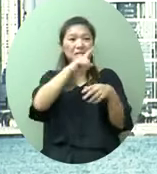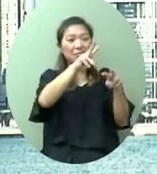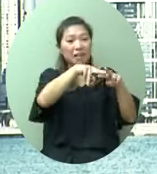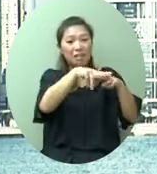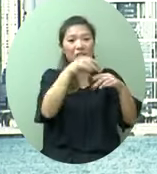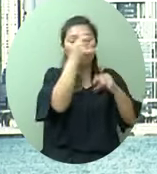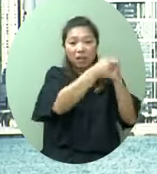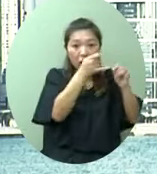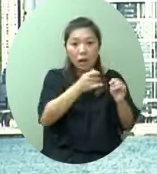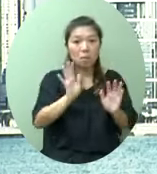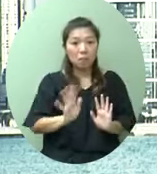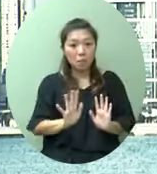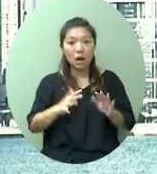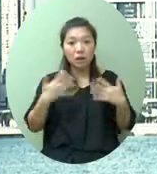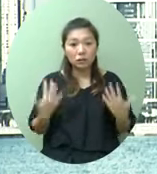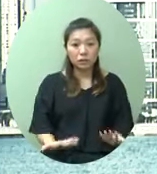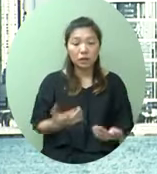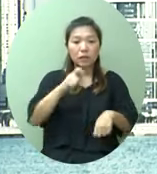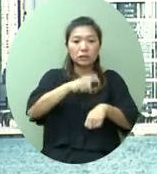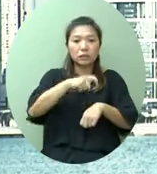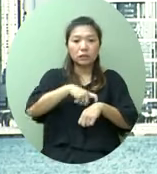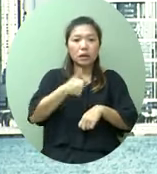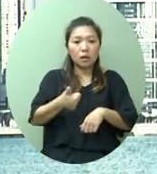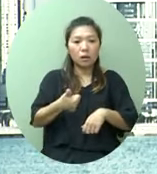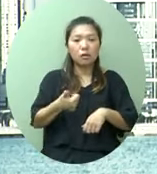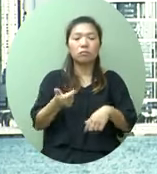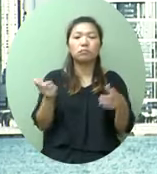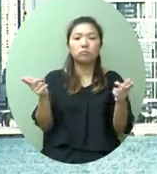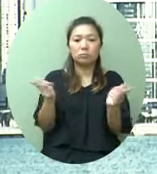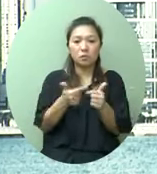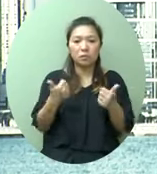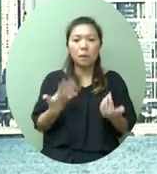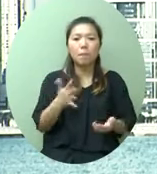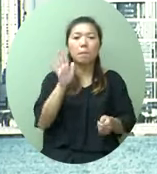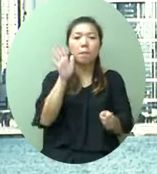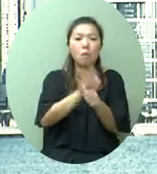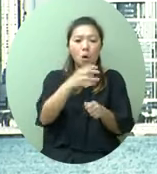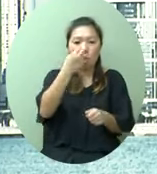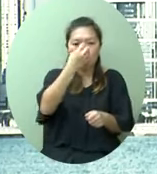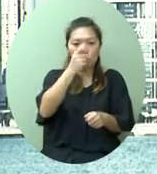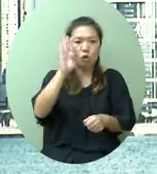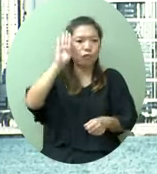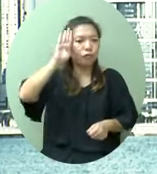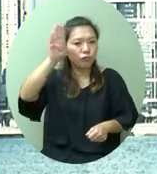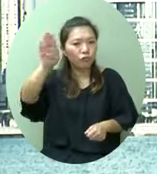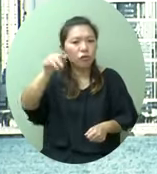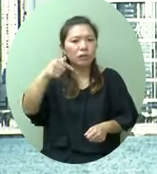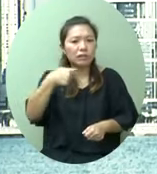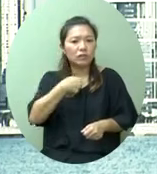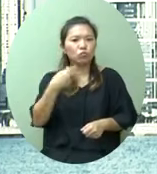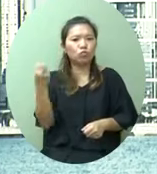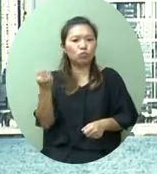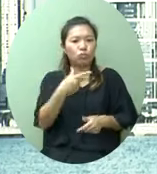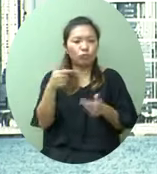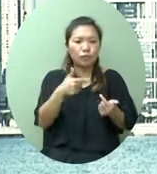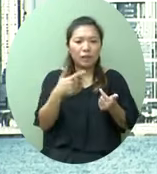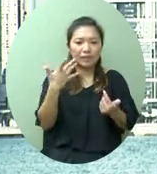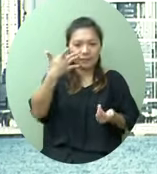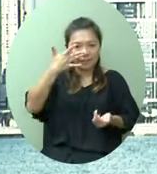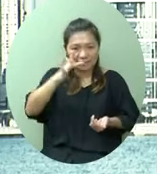嘅嘢都必反嘅政治嘅生態咧，係應該更為香港謀劃未來，希望能夠可以帶嚟一個新